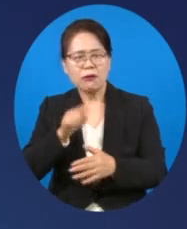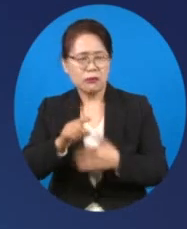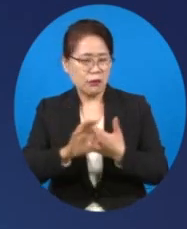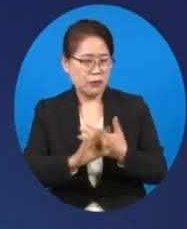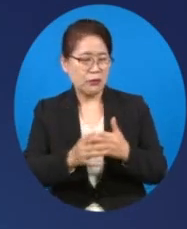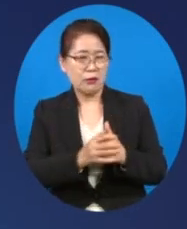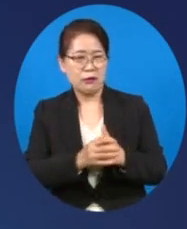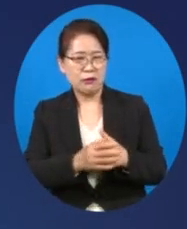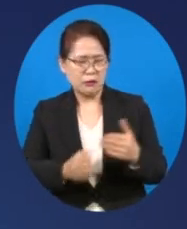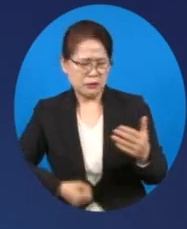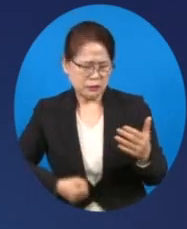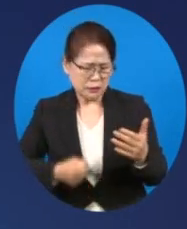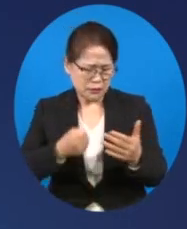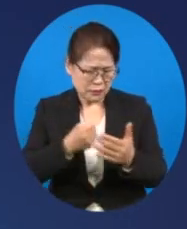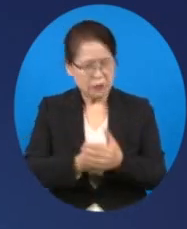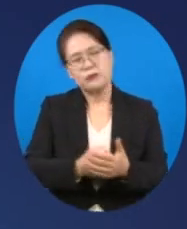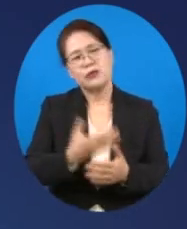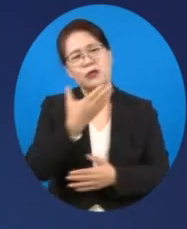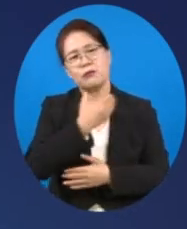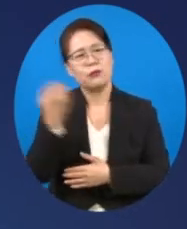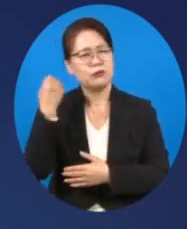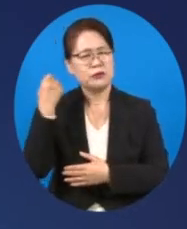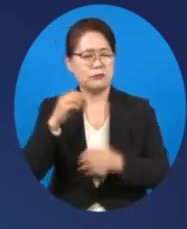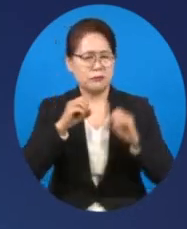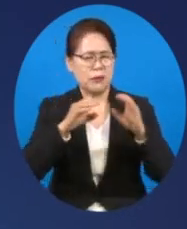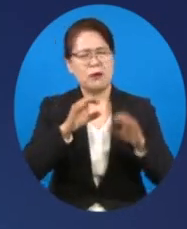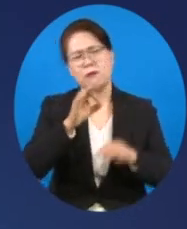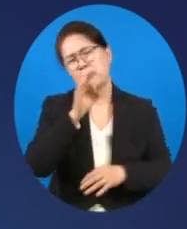담대히 온색적인 복음을 전하지 못해요